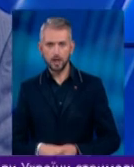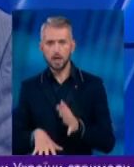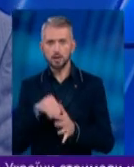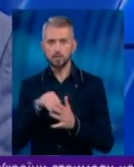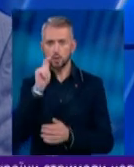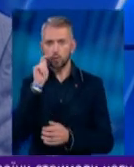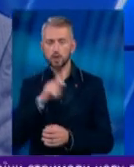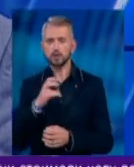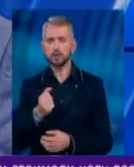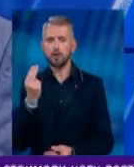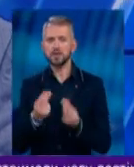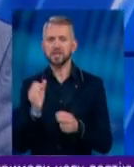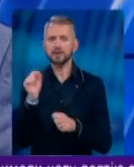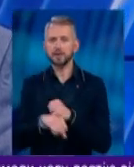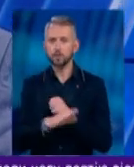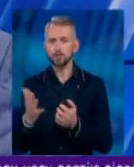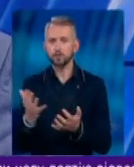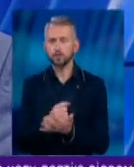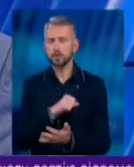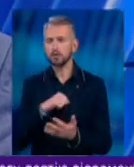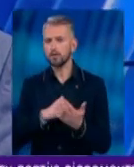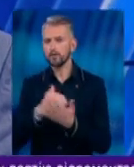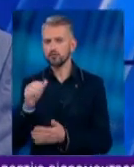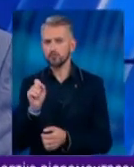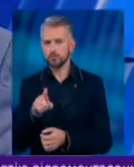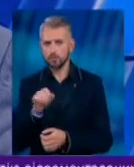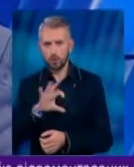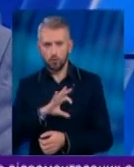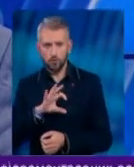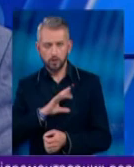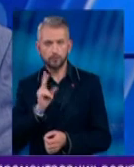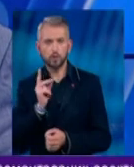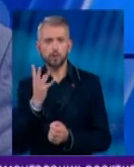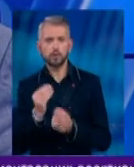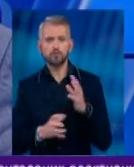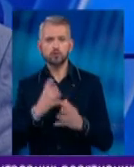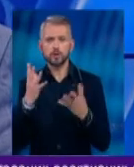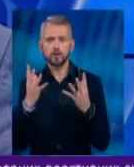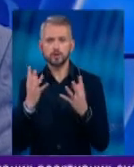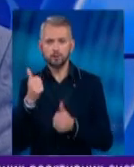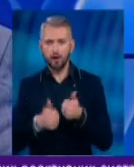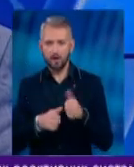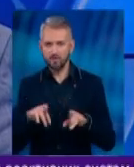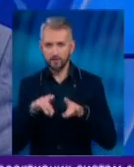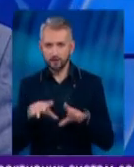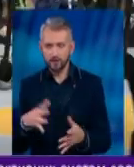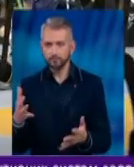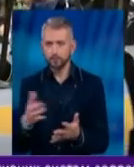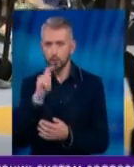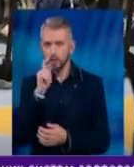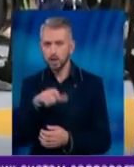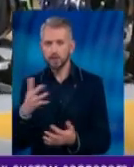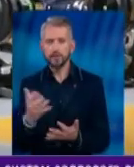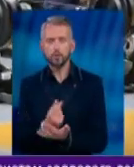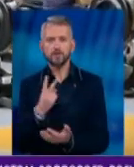Збірна України на іграх нескорених здобуває найвищі нагороди. У другий день міжнародних змагань у Сіднеї українці вибороли 2 золоті